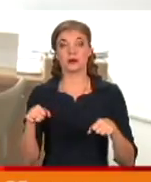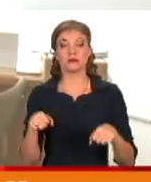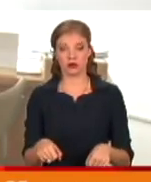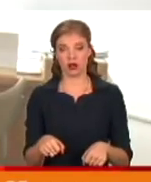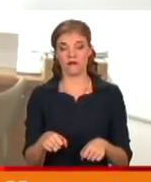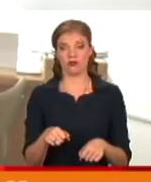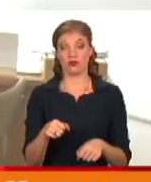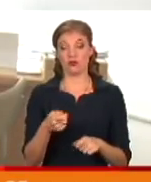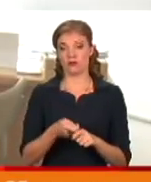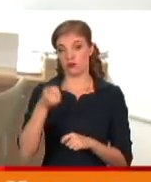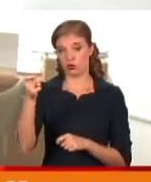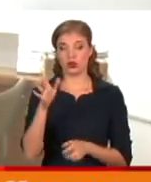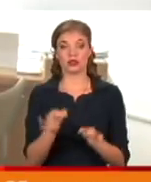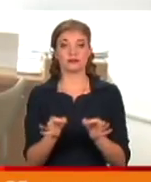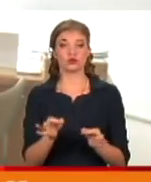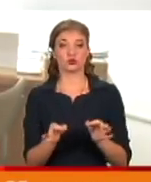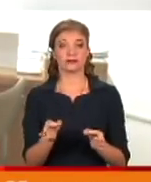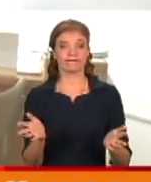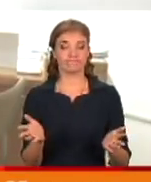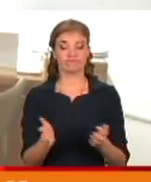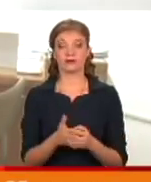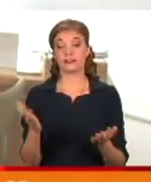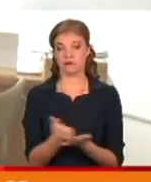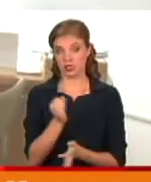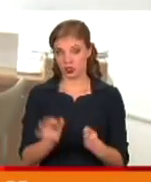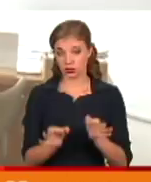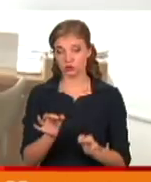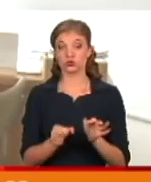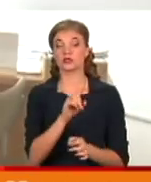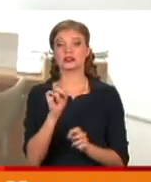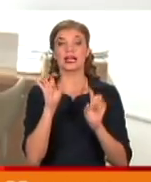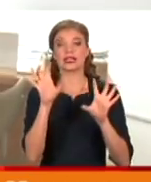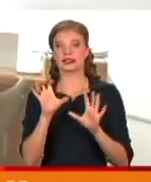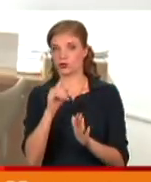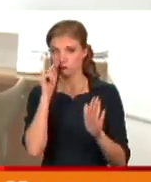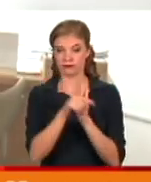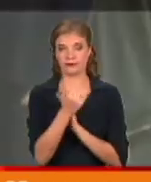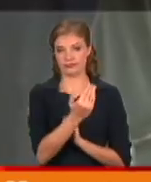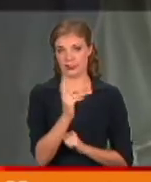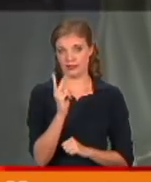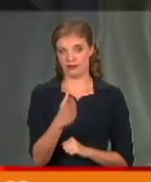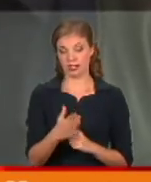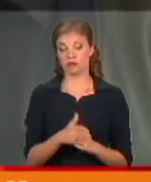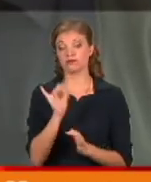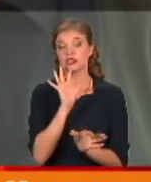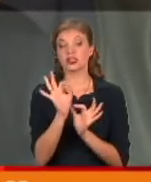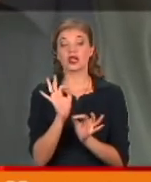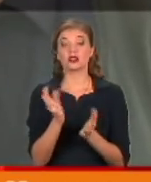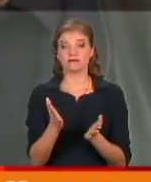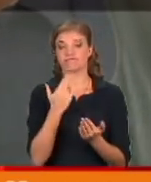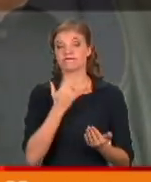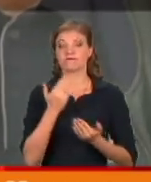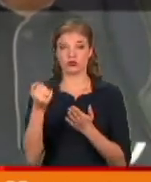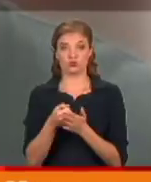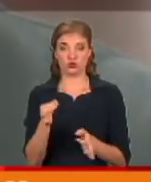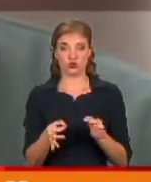як дієздатна особа, подати на нас в суд, виграти суд за незаконне проникнення в її квартиру. І радять хіба що